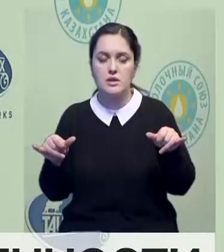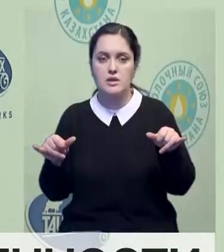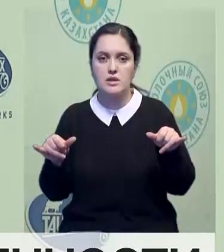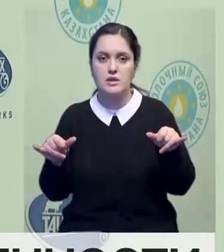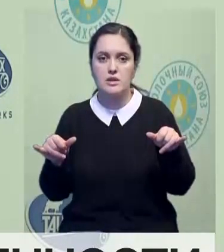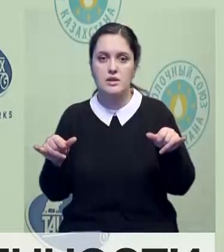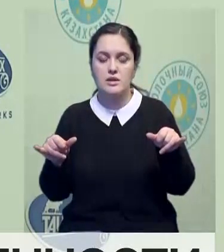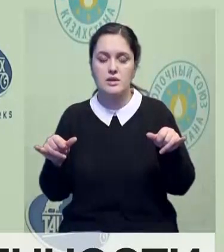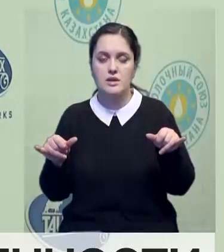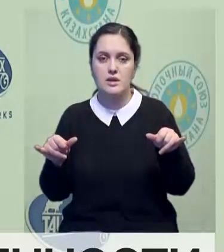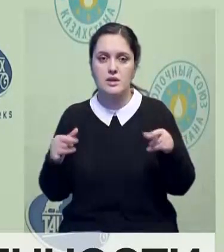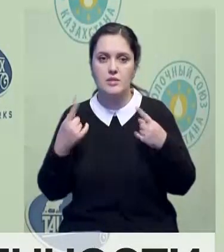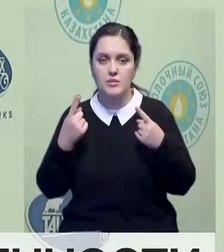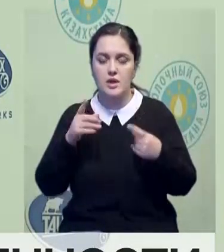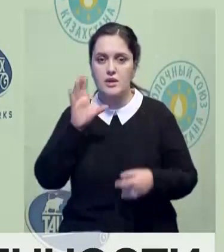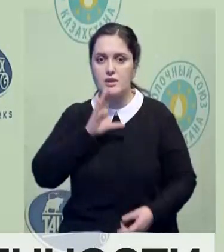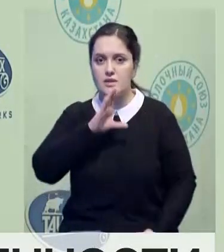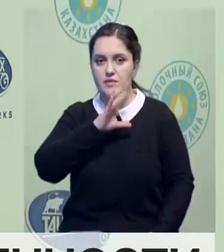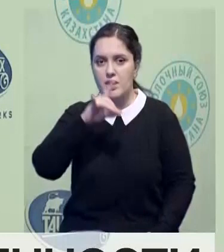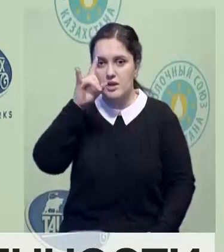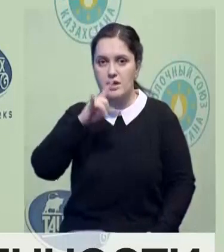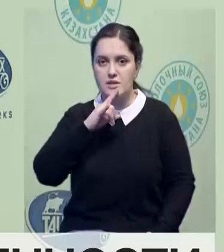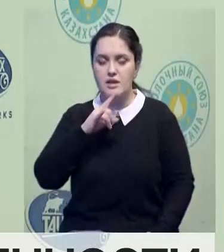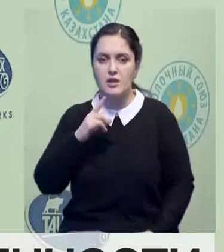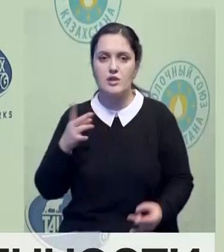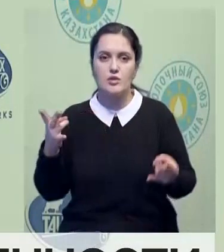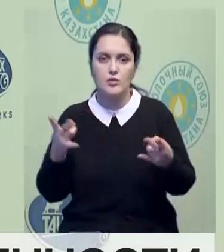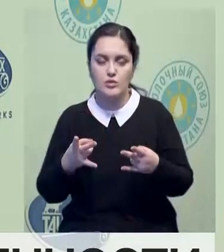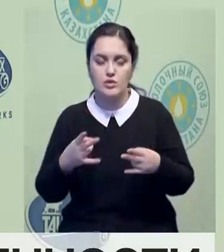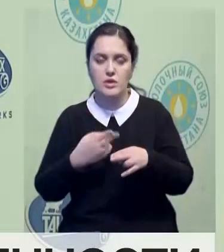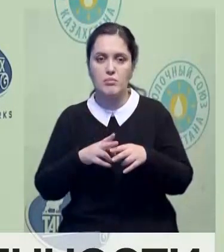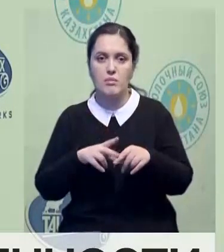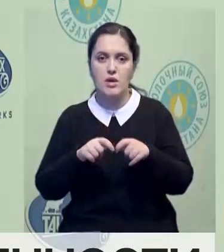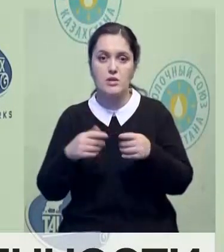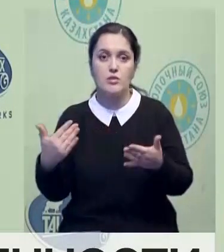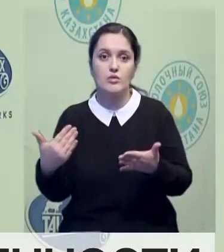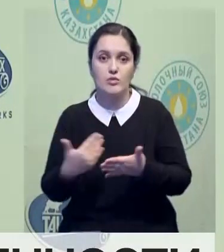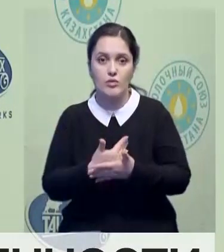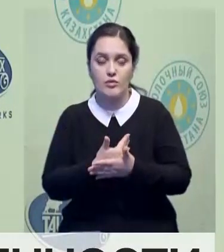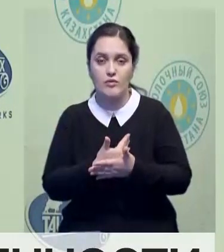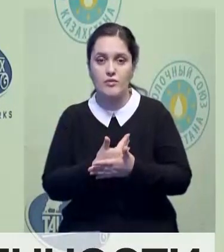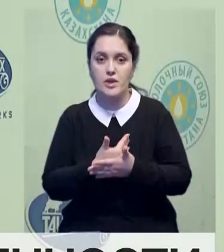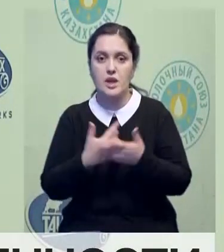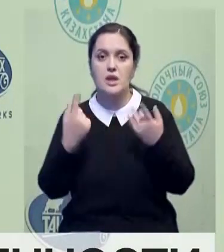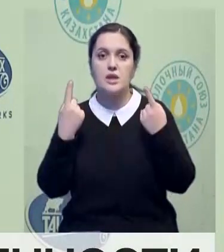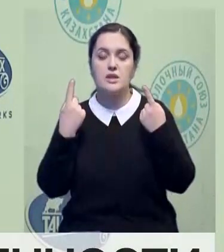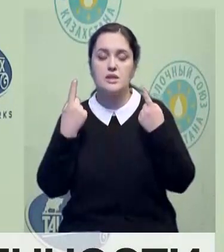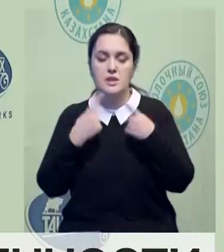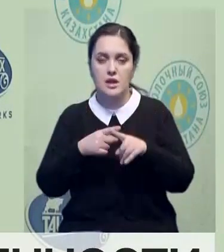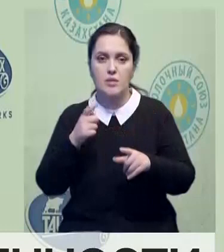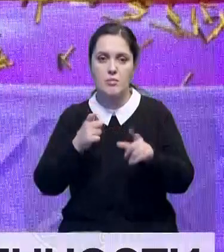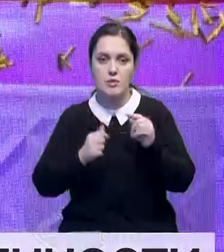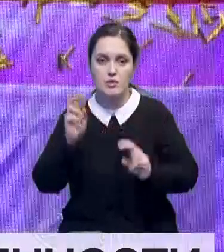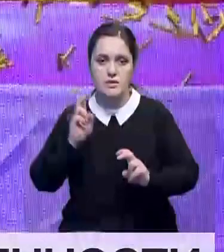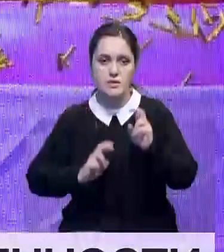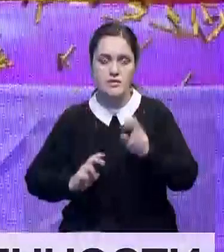севере Казахстана. И, естественно, нужно открывать новые технологические молочные